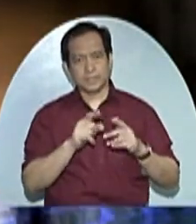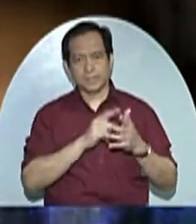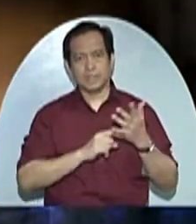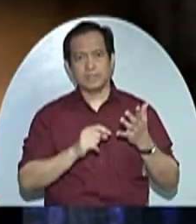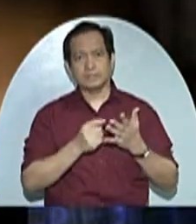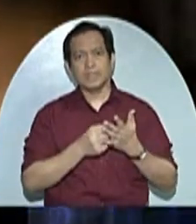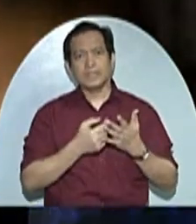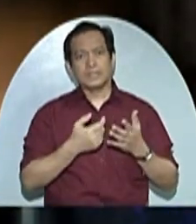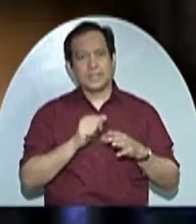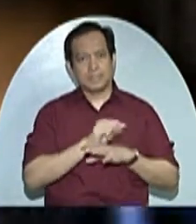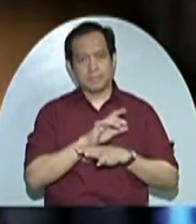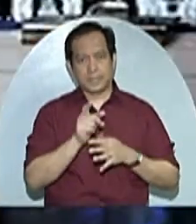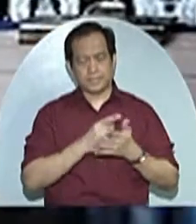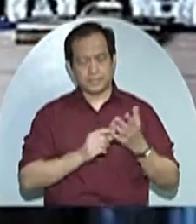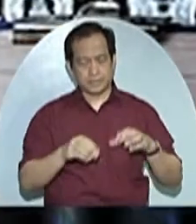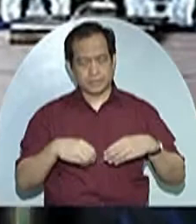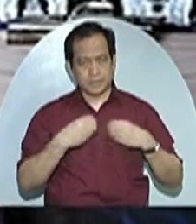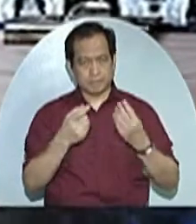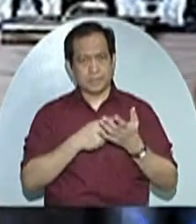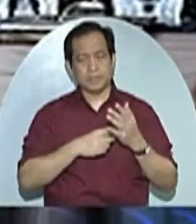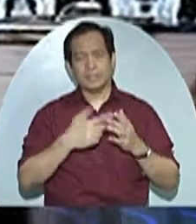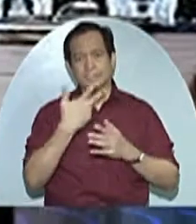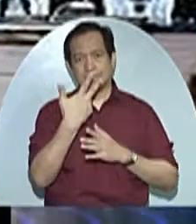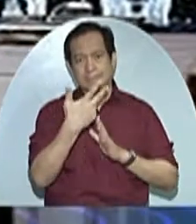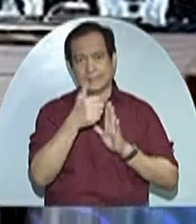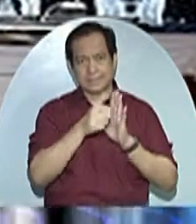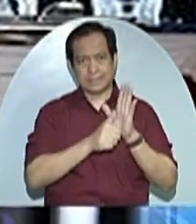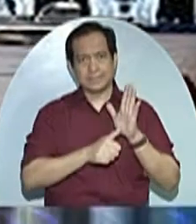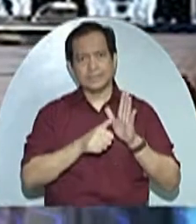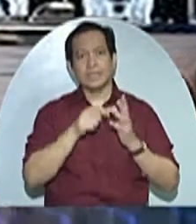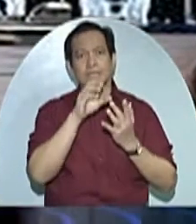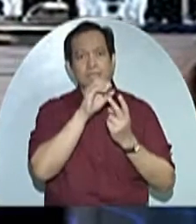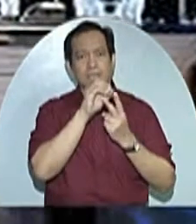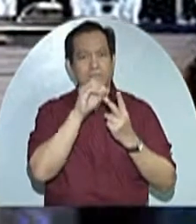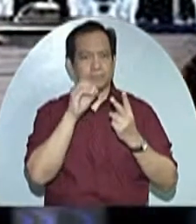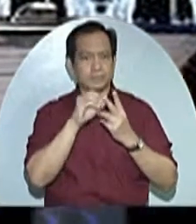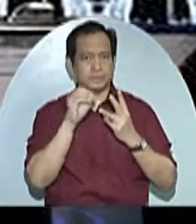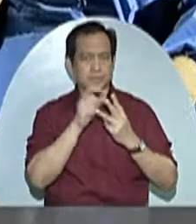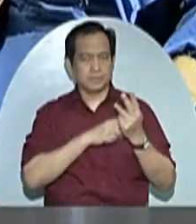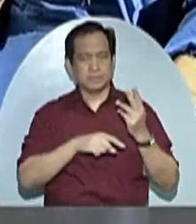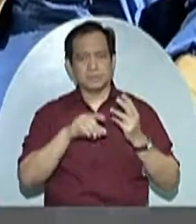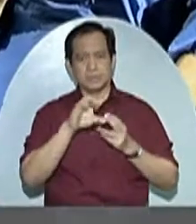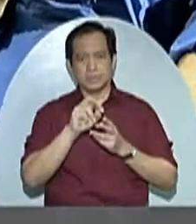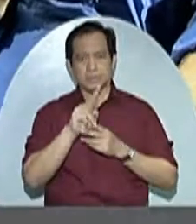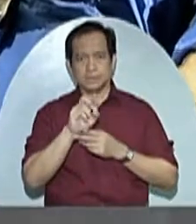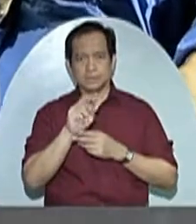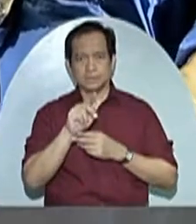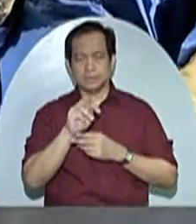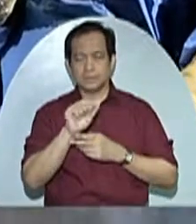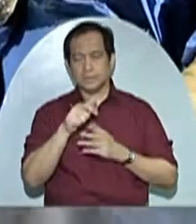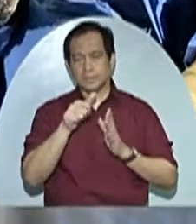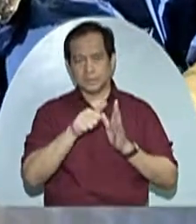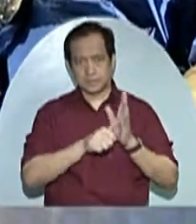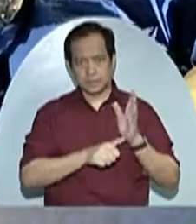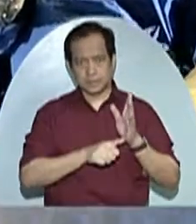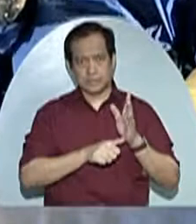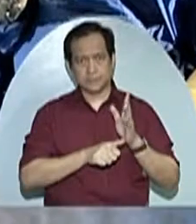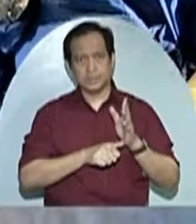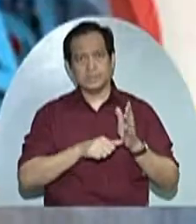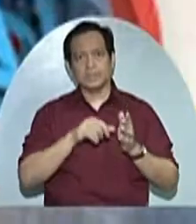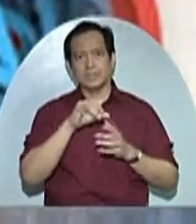sa pinsalang dulot nito. Merong tatlong surgical options na maaring gawin. Conventional surgery,